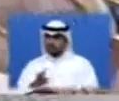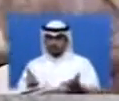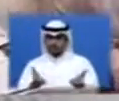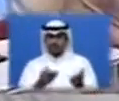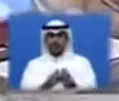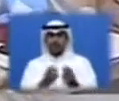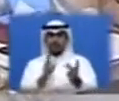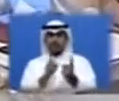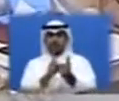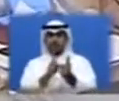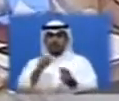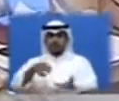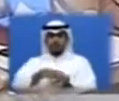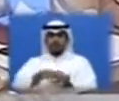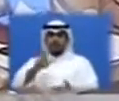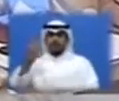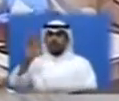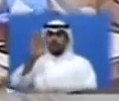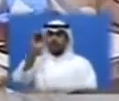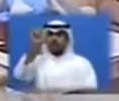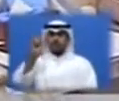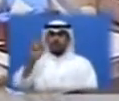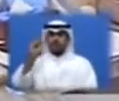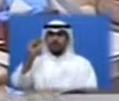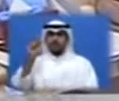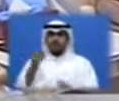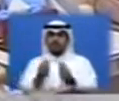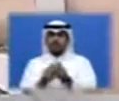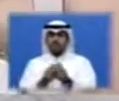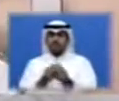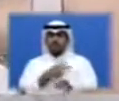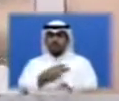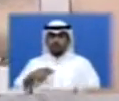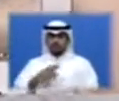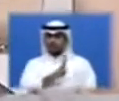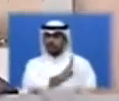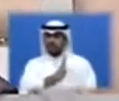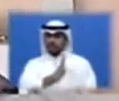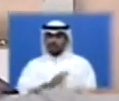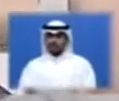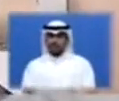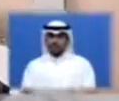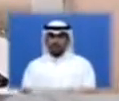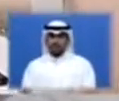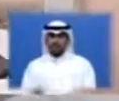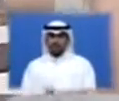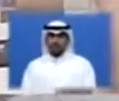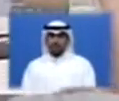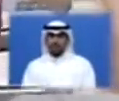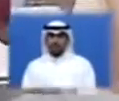واستقبل سموه حفظه الله بقصر السيف صباح اليوم معالي نائب رئيس مجلس الوزراء ووزير الدفاع الشيخ خالد الجراح الصباح.